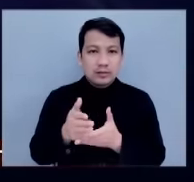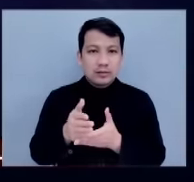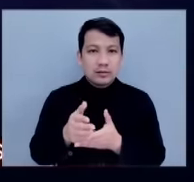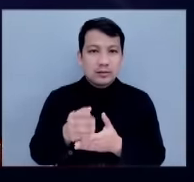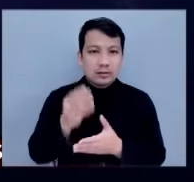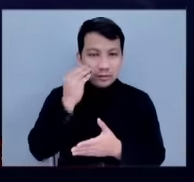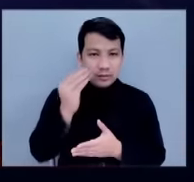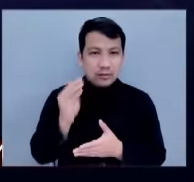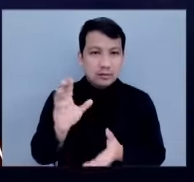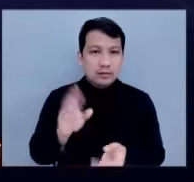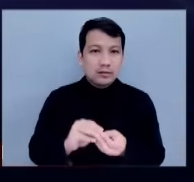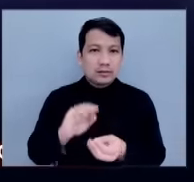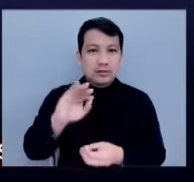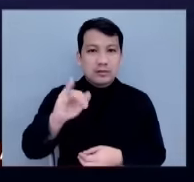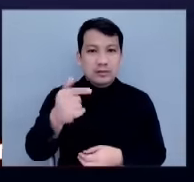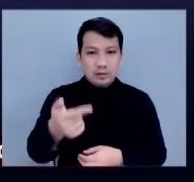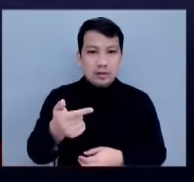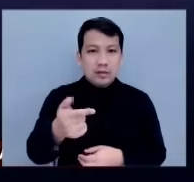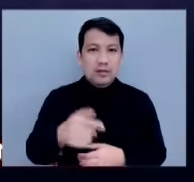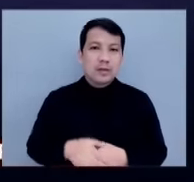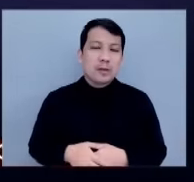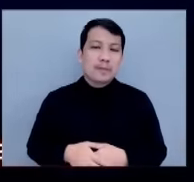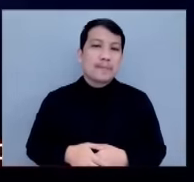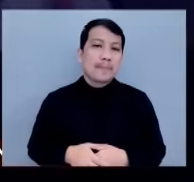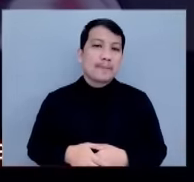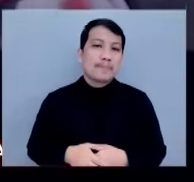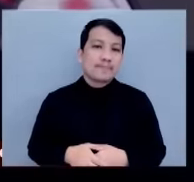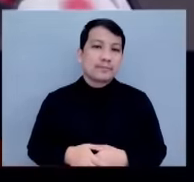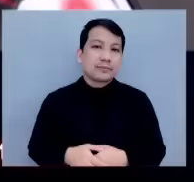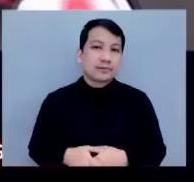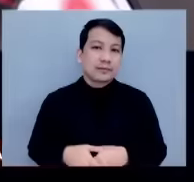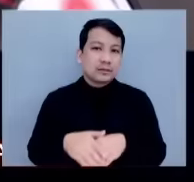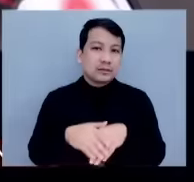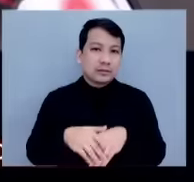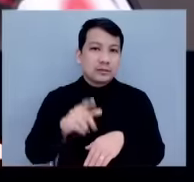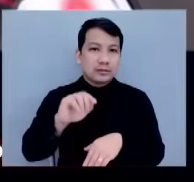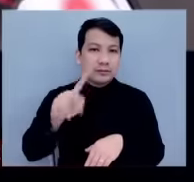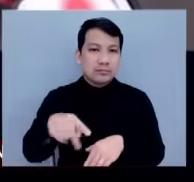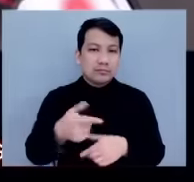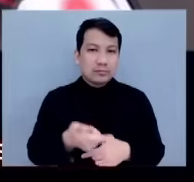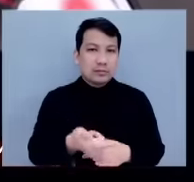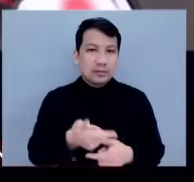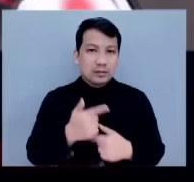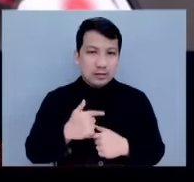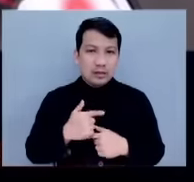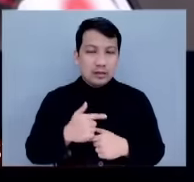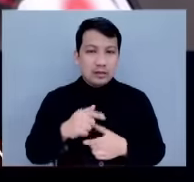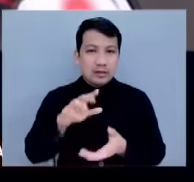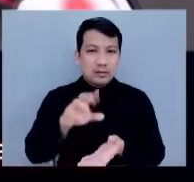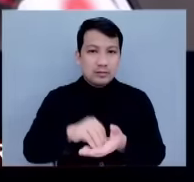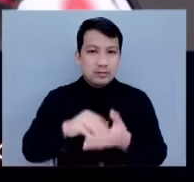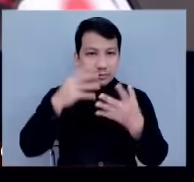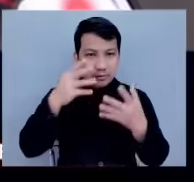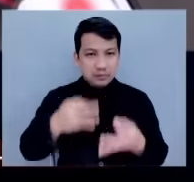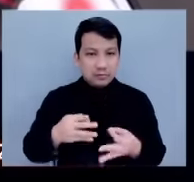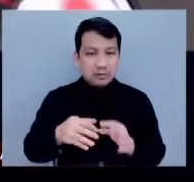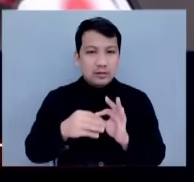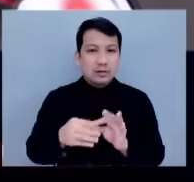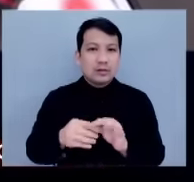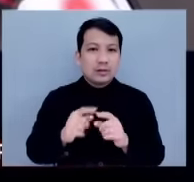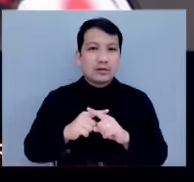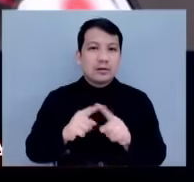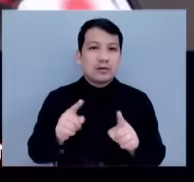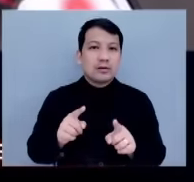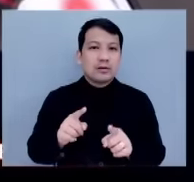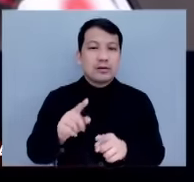Mendoza sa kanyang IG story. Pero ang tape, wala pa raw natatanggap na kopya ng desisyon. Sa kanilang